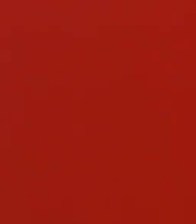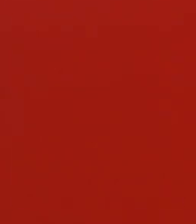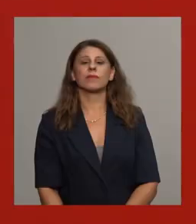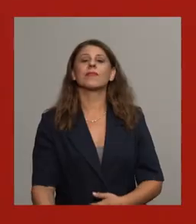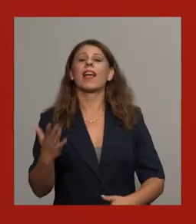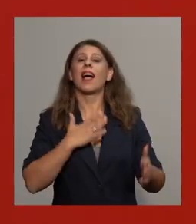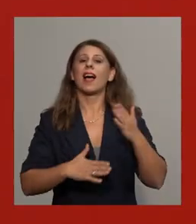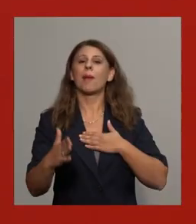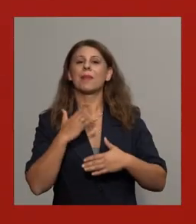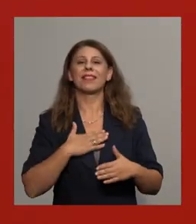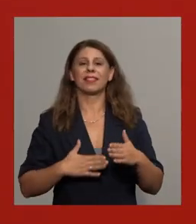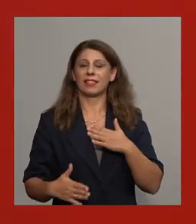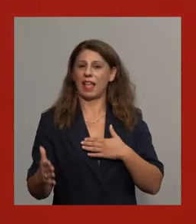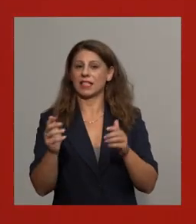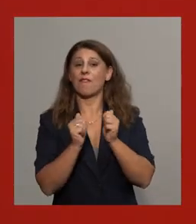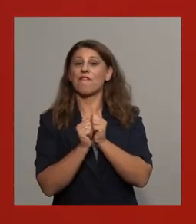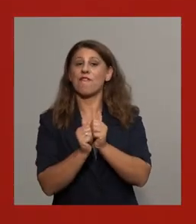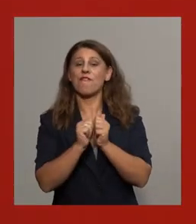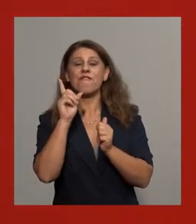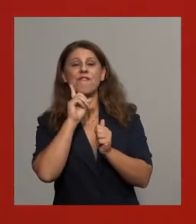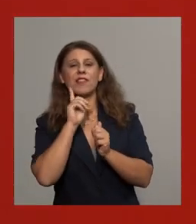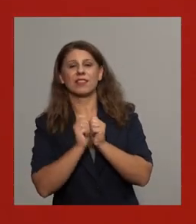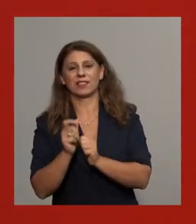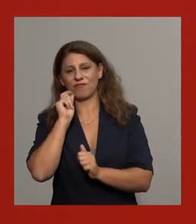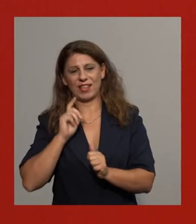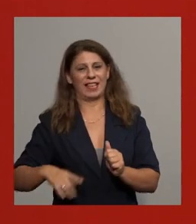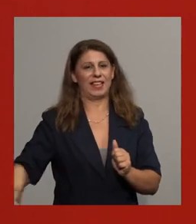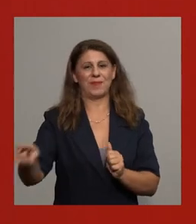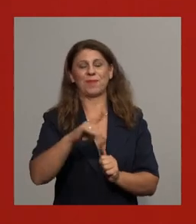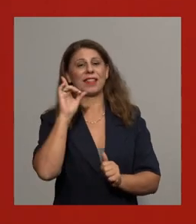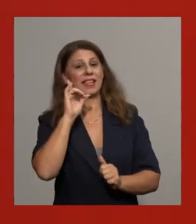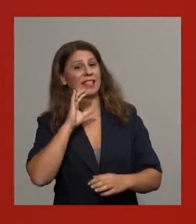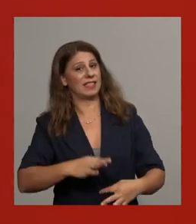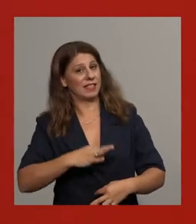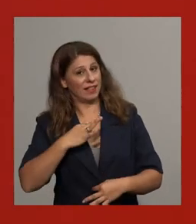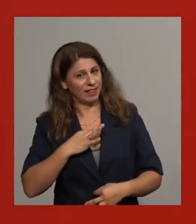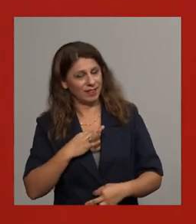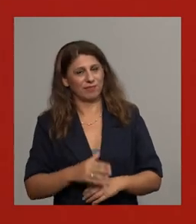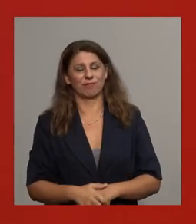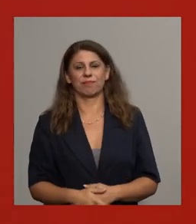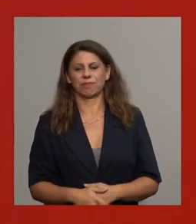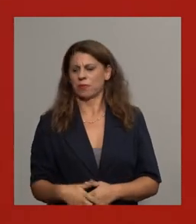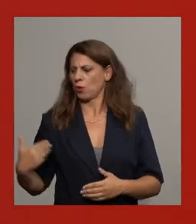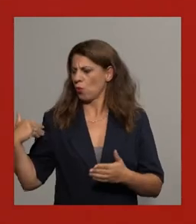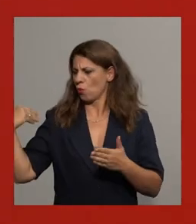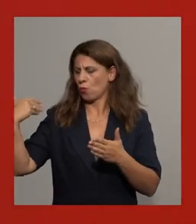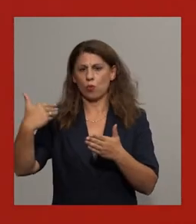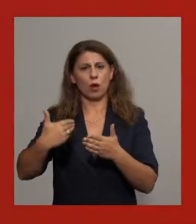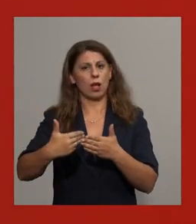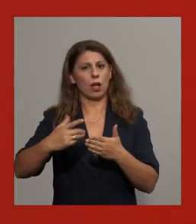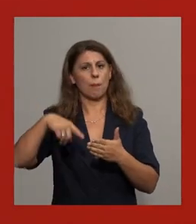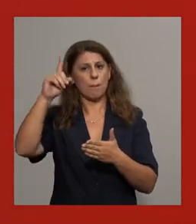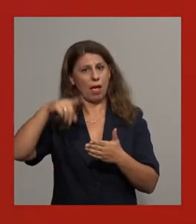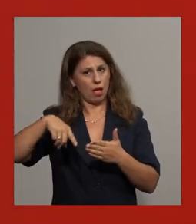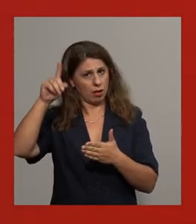Αγαπητές φίλες και φίλοι, συντρόφισσες και σύντροφοι, κυρίες και κύριοι, όλες αυτές τις μέρες